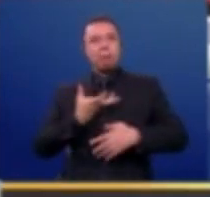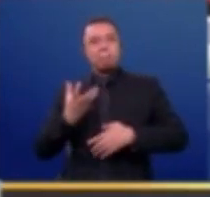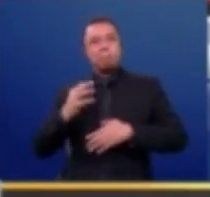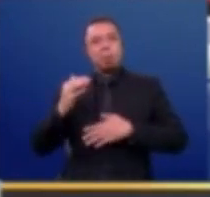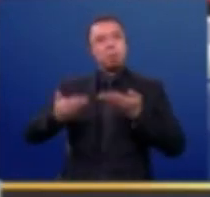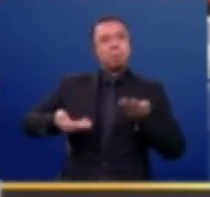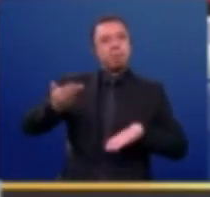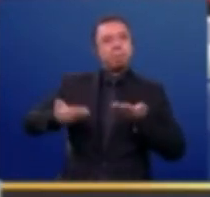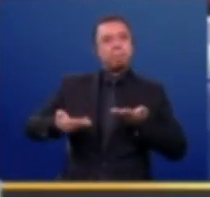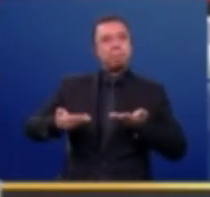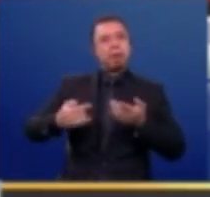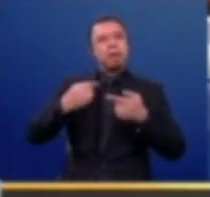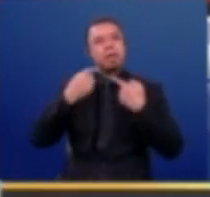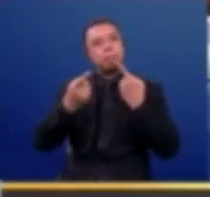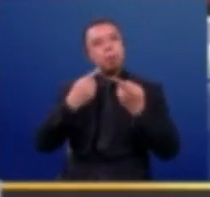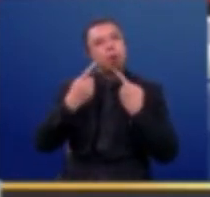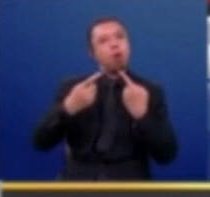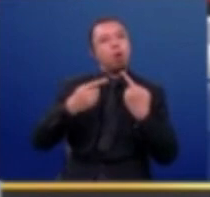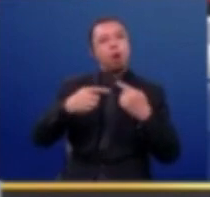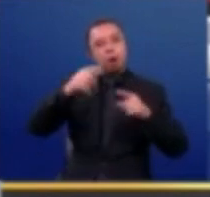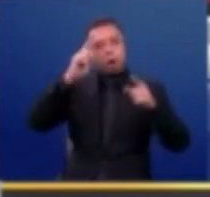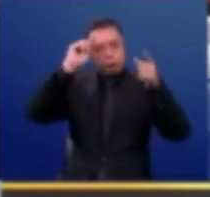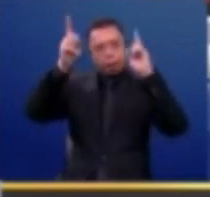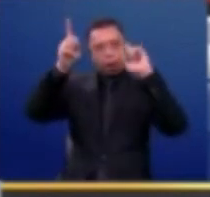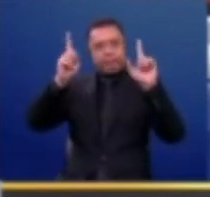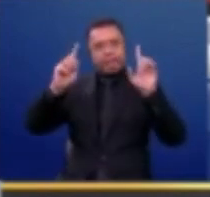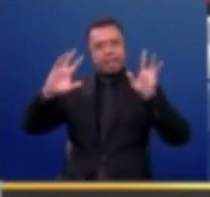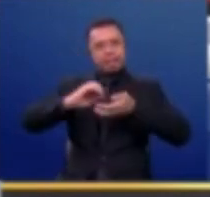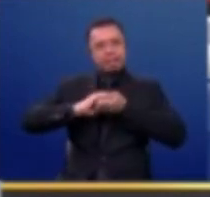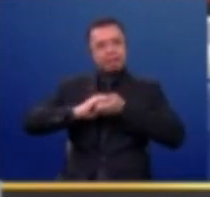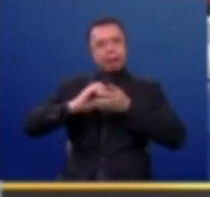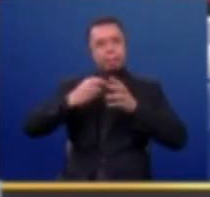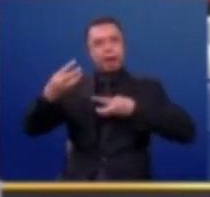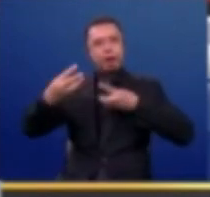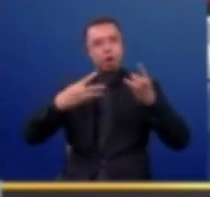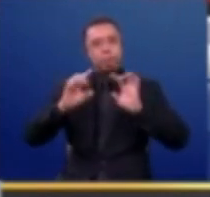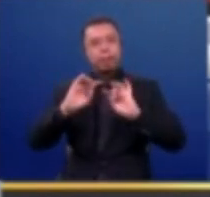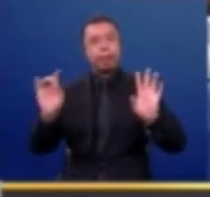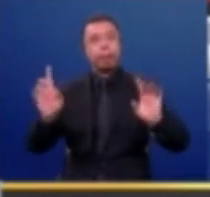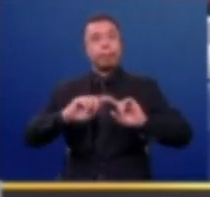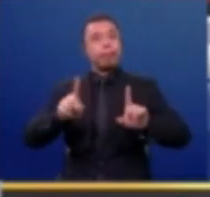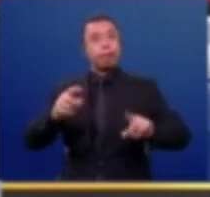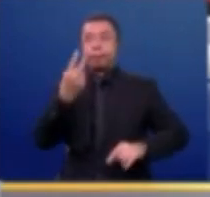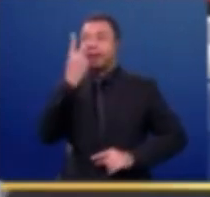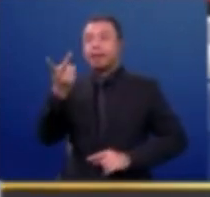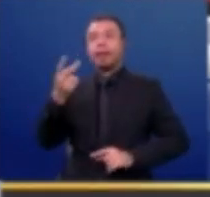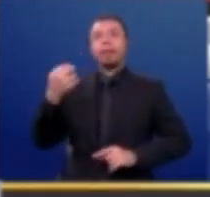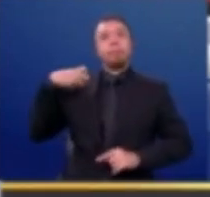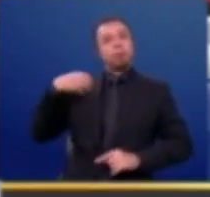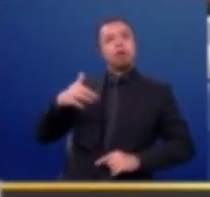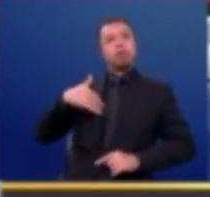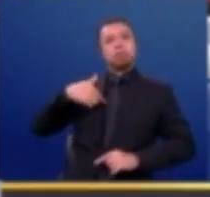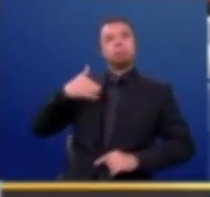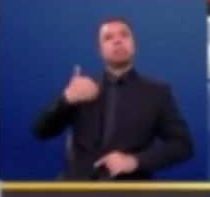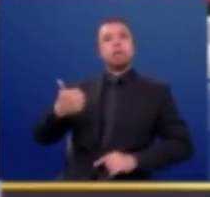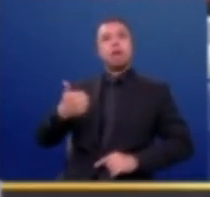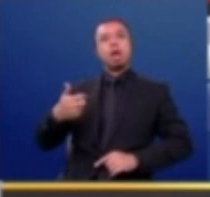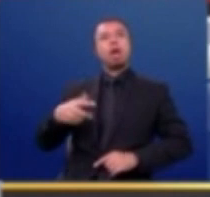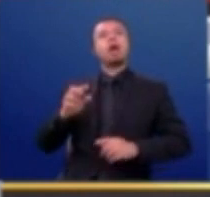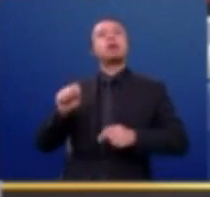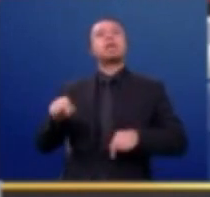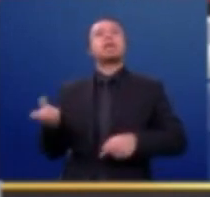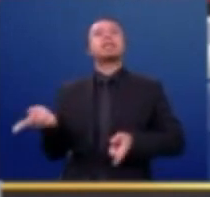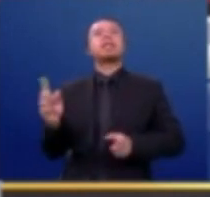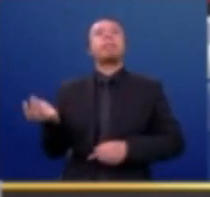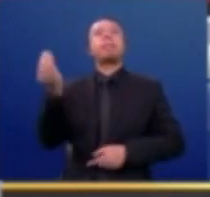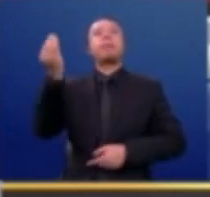pertimbangan diplomatik, politis maupun ekonomi, namun berpaling juga lah ke Amerika Serikat yang sekarang ingin menjadi pemimpin